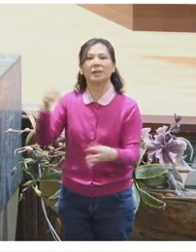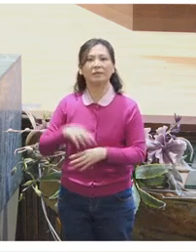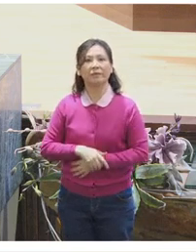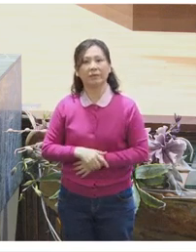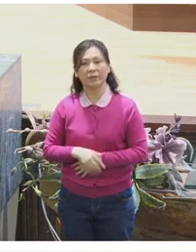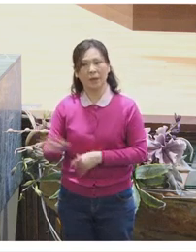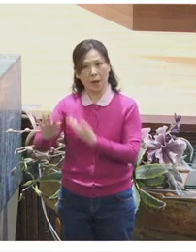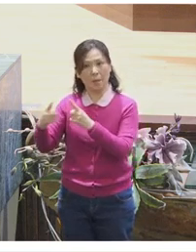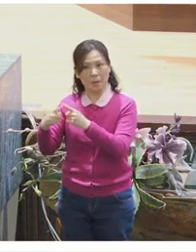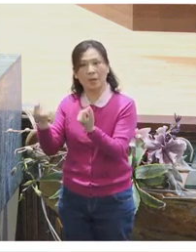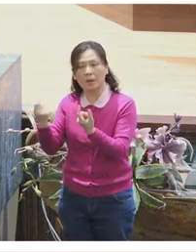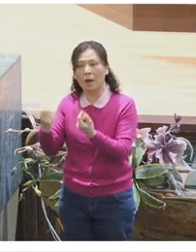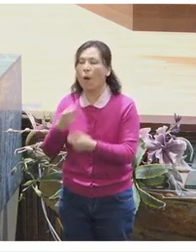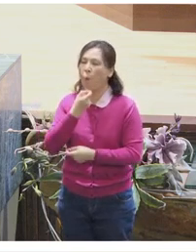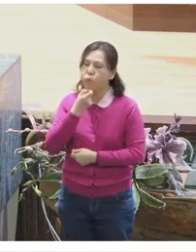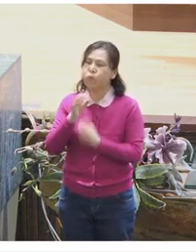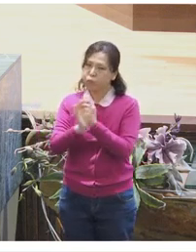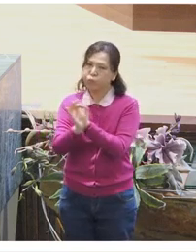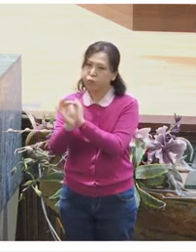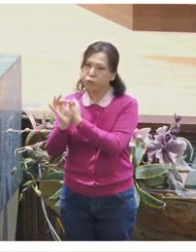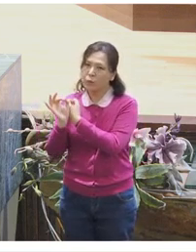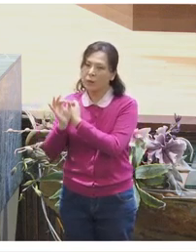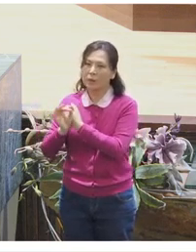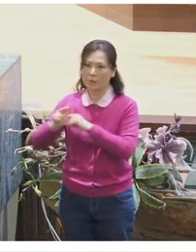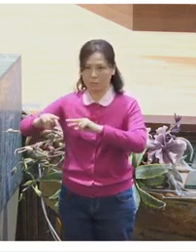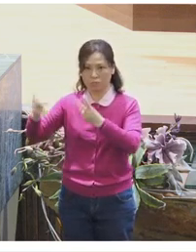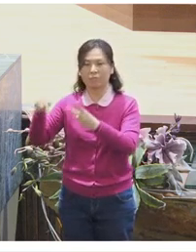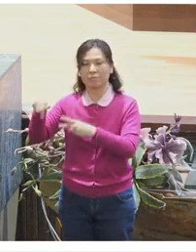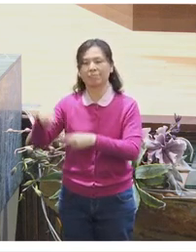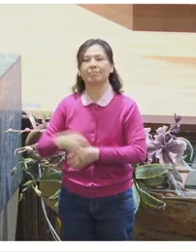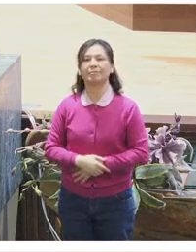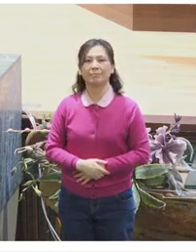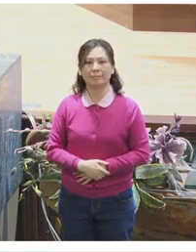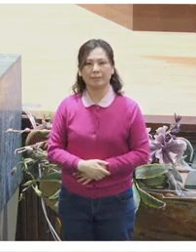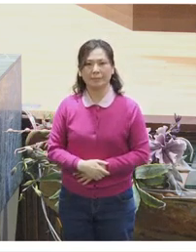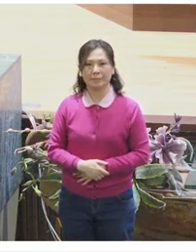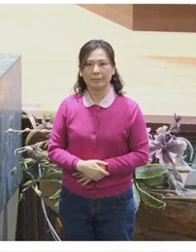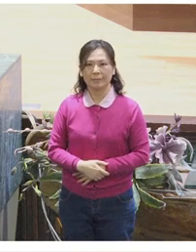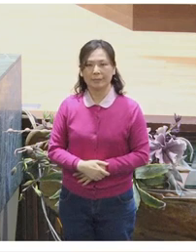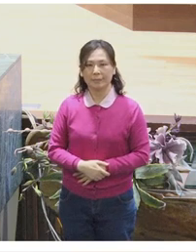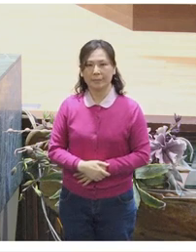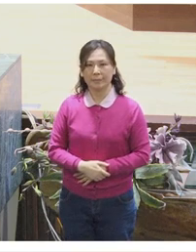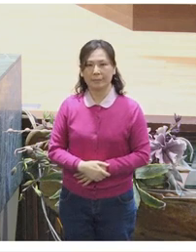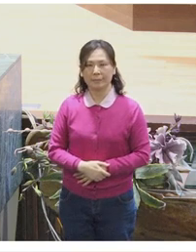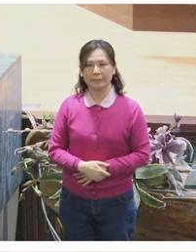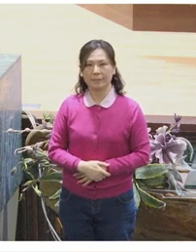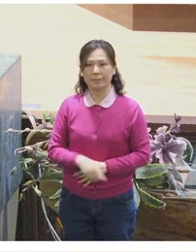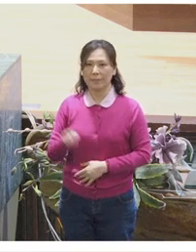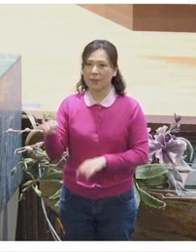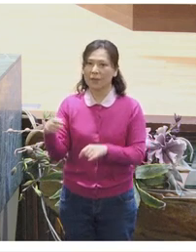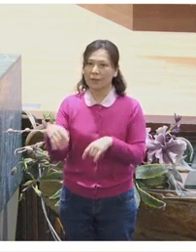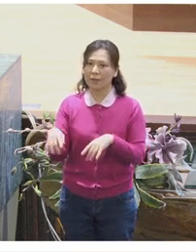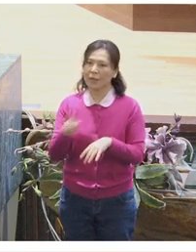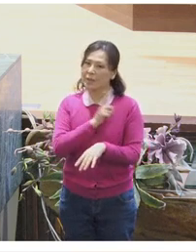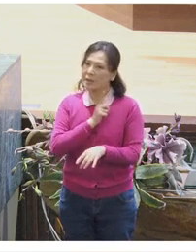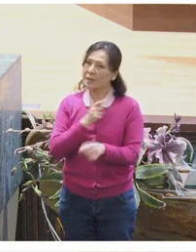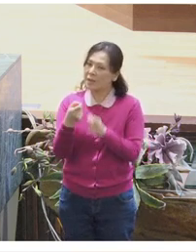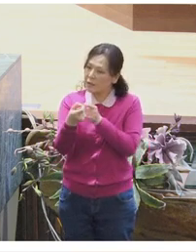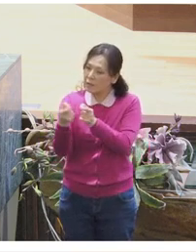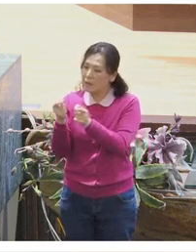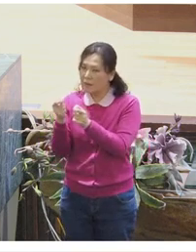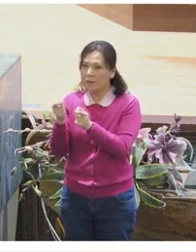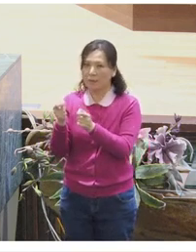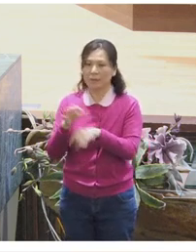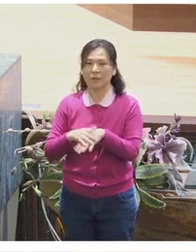他人也愿意尝试看看，或者是改变这个结构本身。所以其实是由周遭跟大